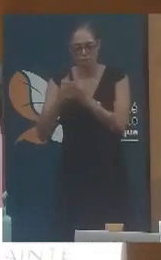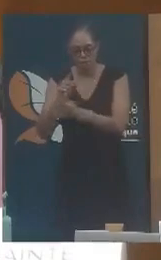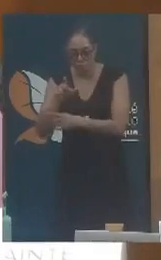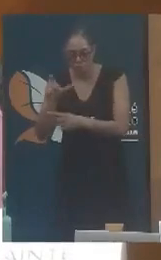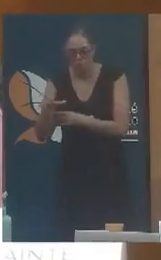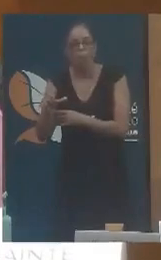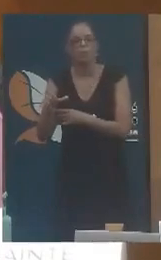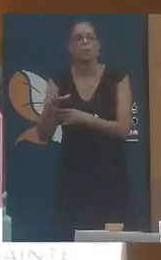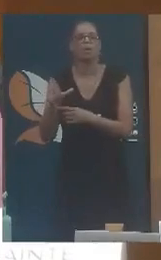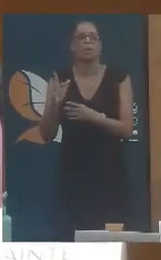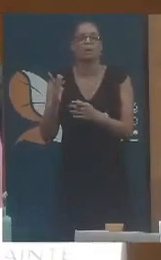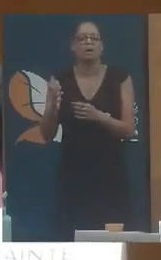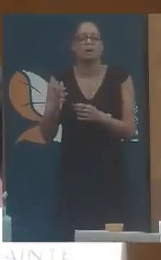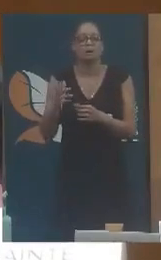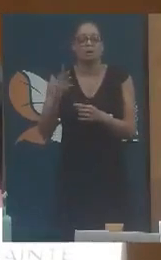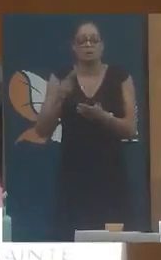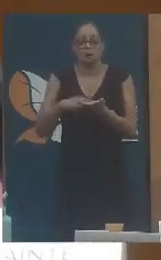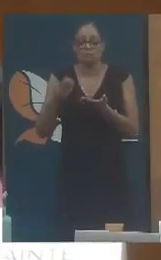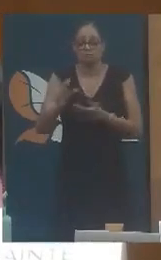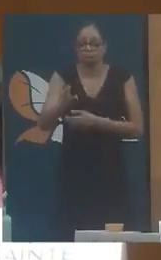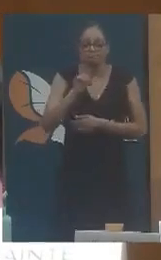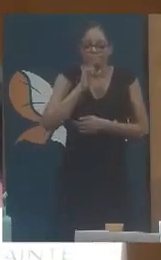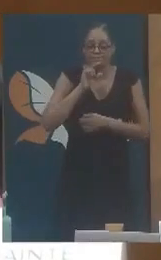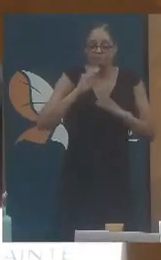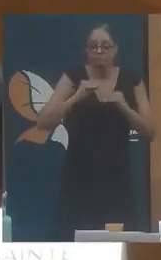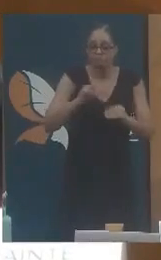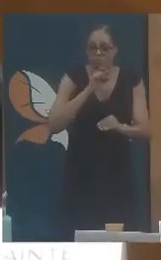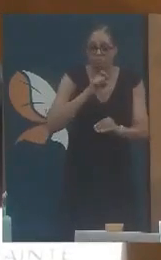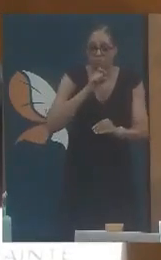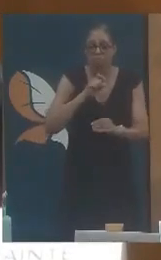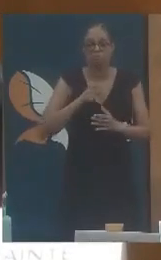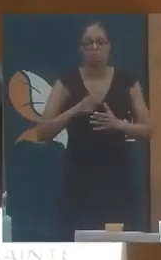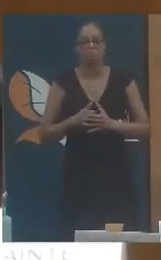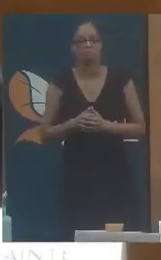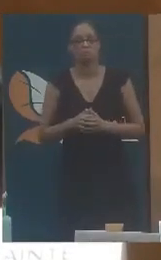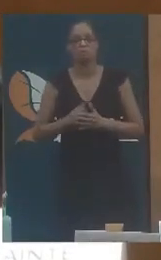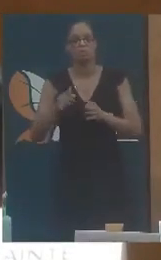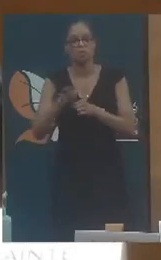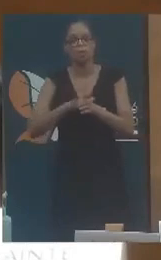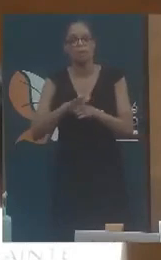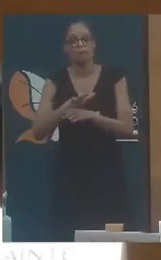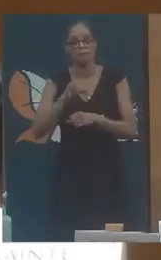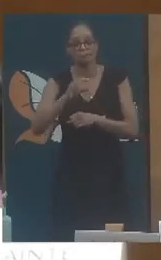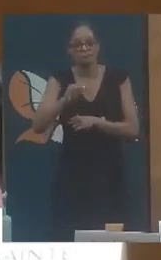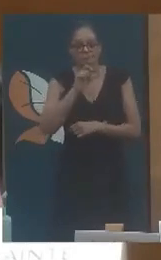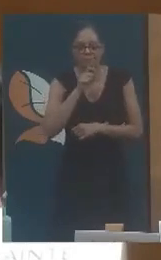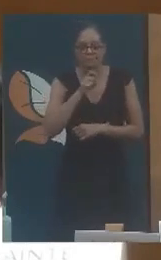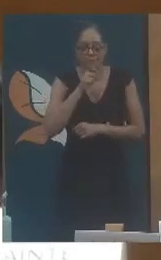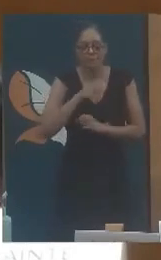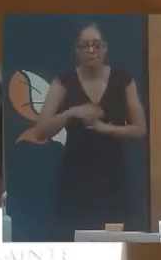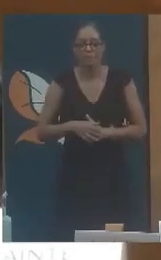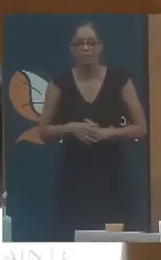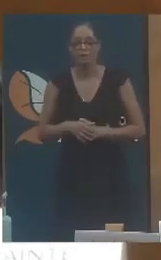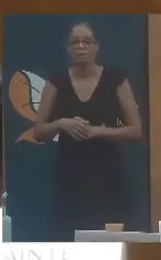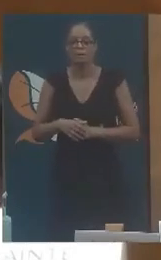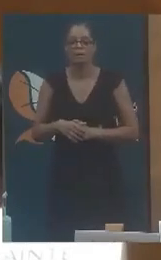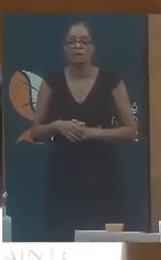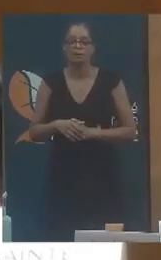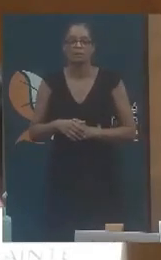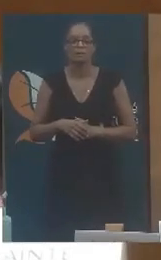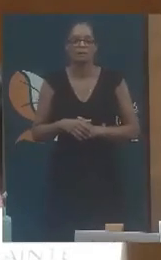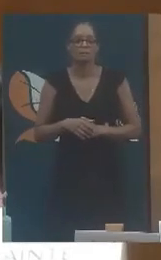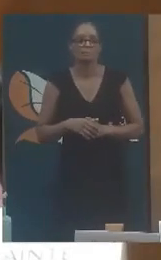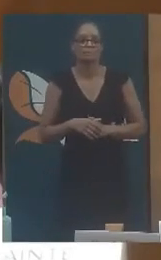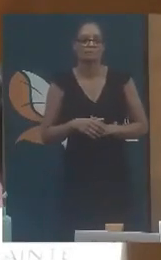Carole disait, on n'a pas versé effectivement la totalité de ces sommes jusqu'à présent, en tout cas d'après les informations qui nous remontent du